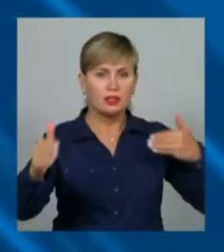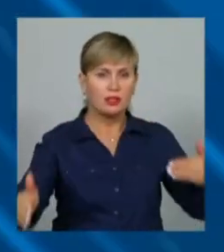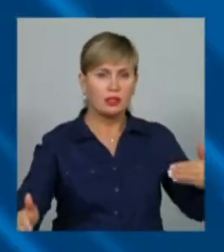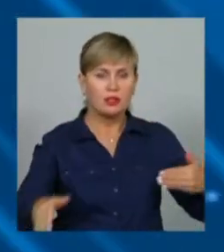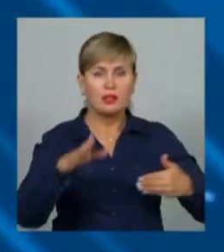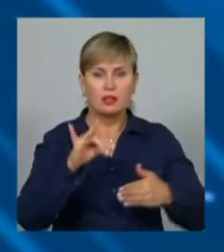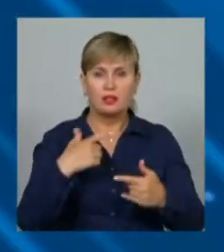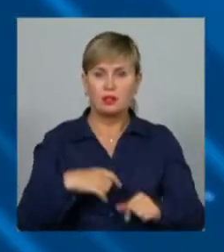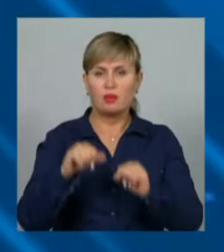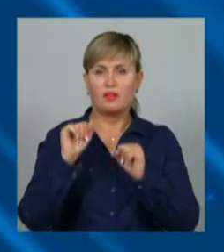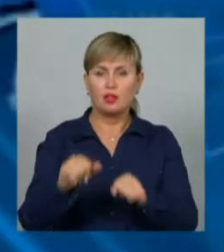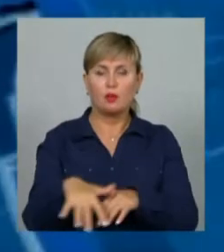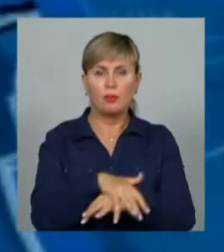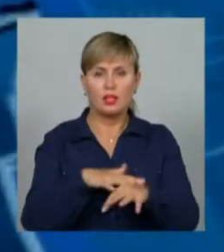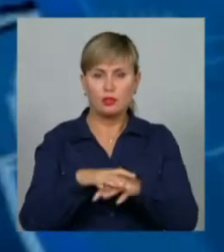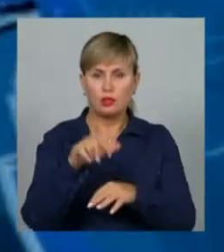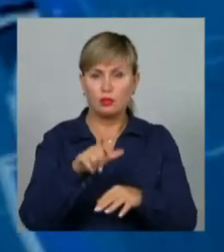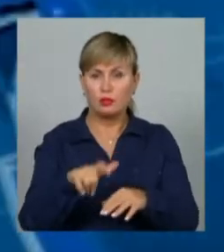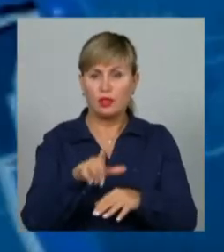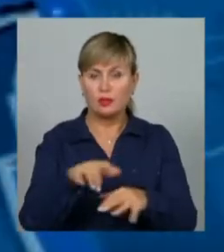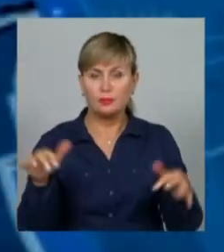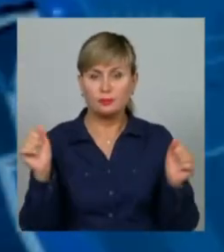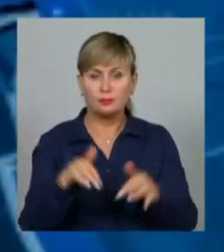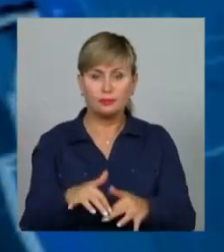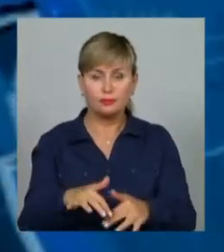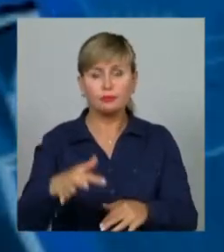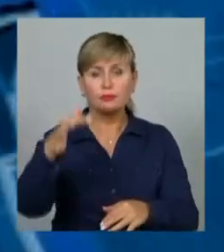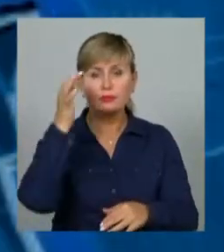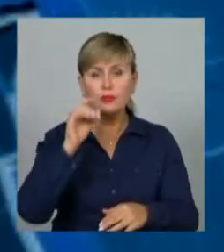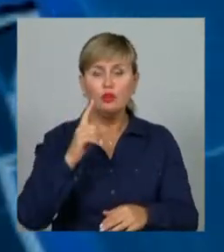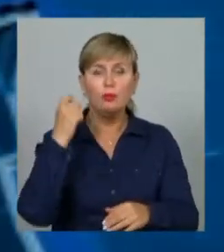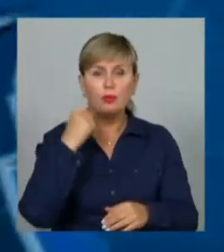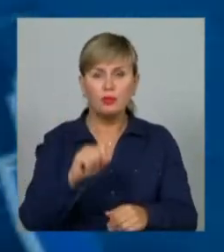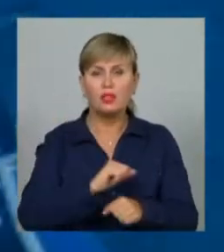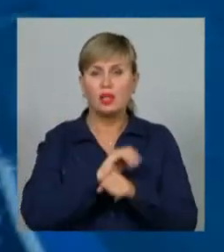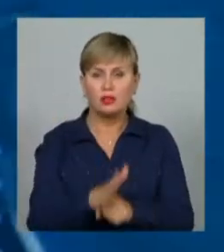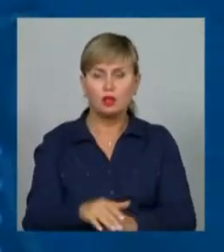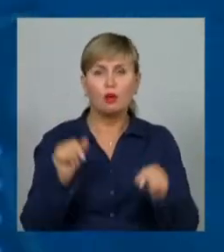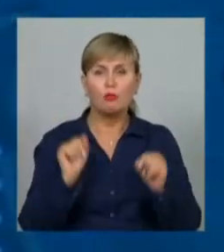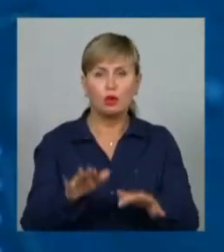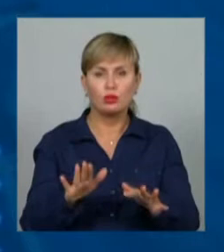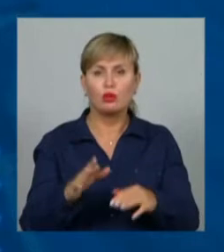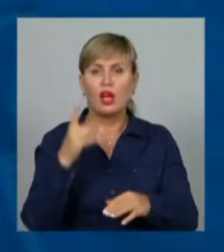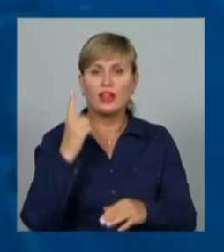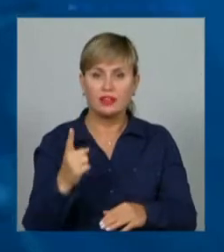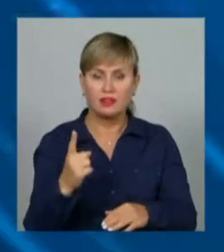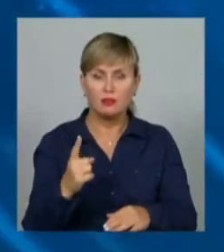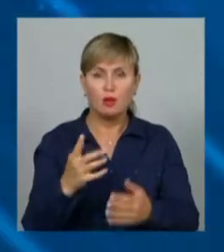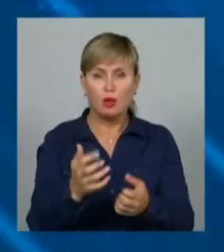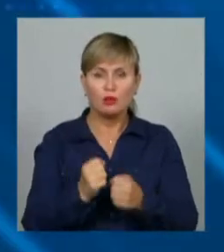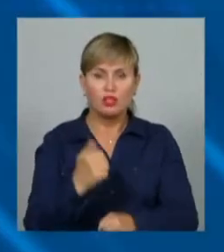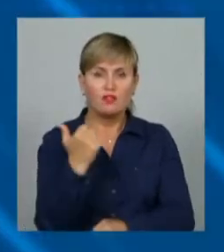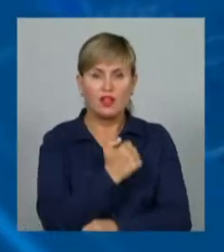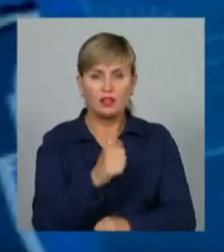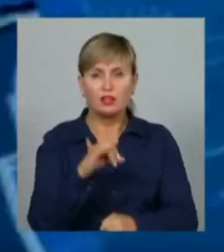дистанцирование и воздержитесь от посещения мест массового скопления людей. Помните, что победить коронавирус можно только одним способом, получив